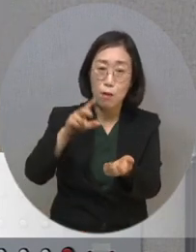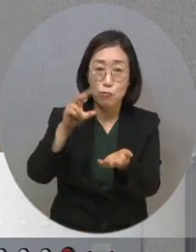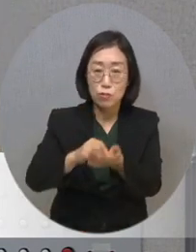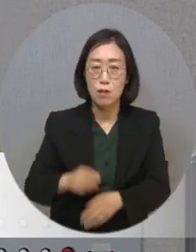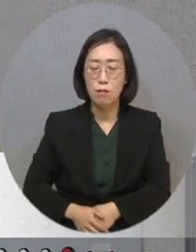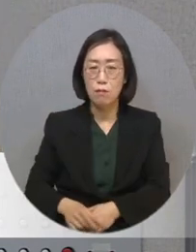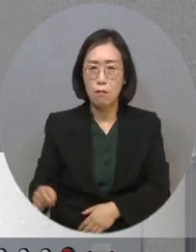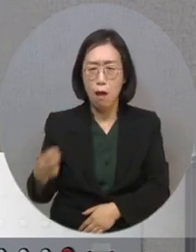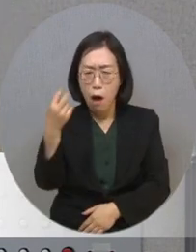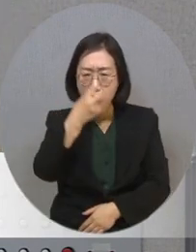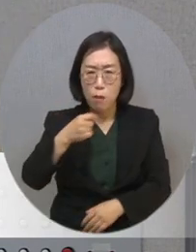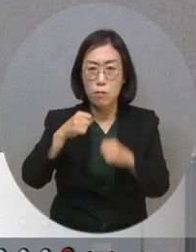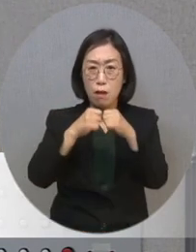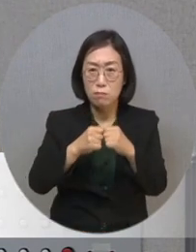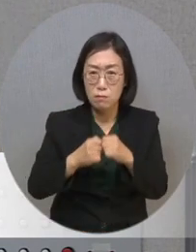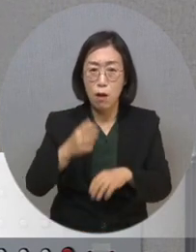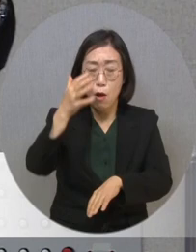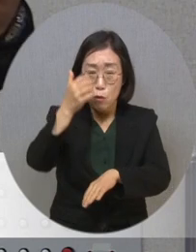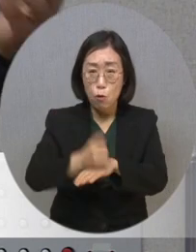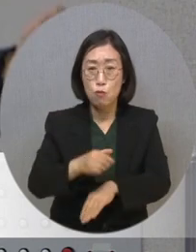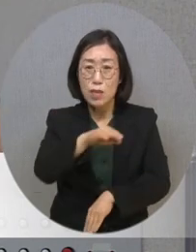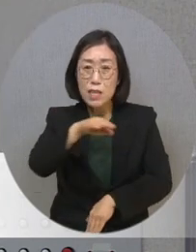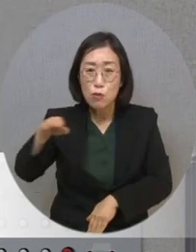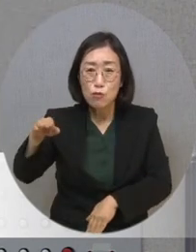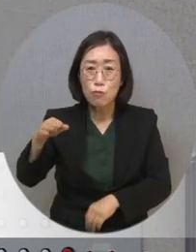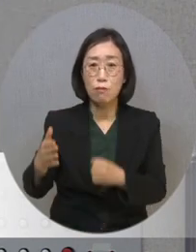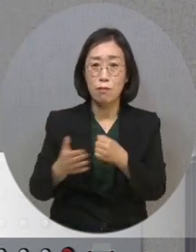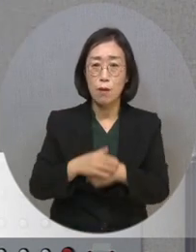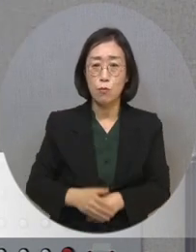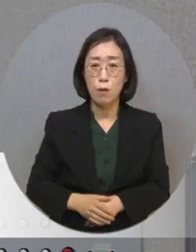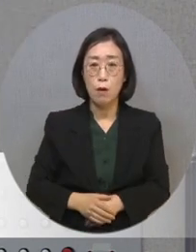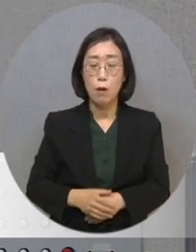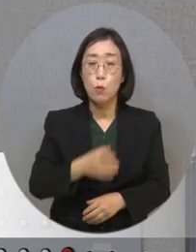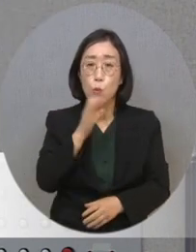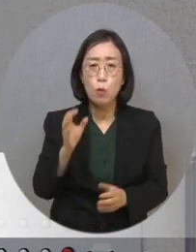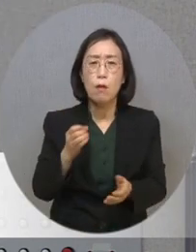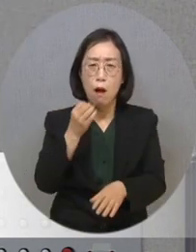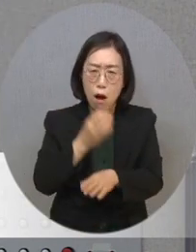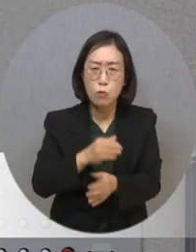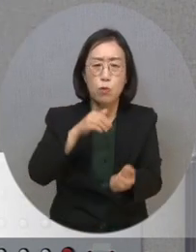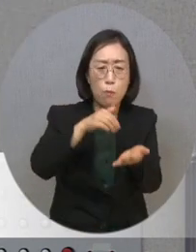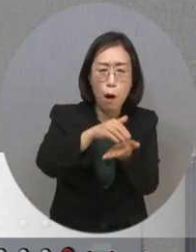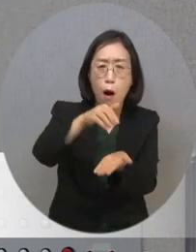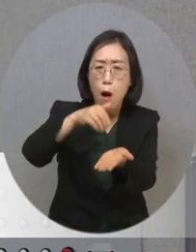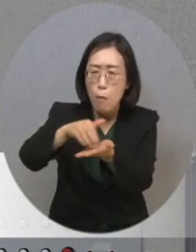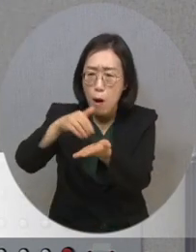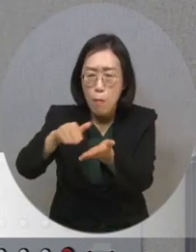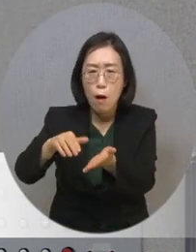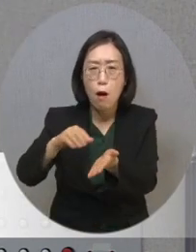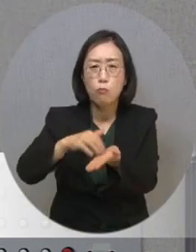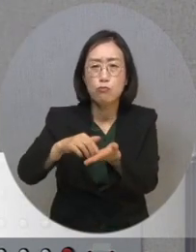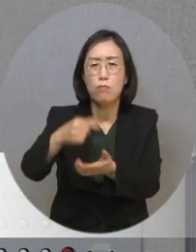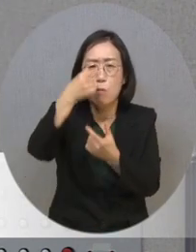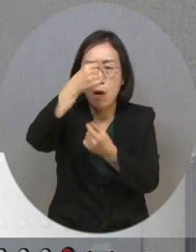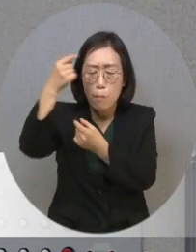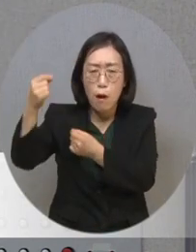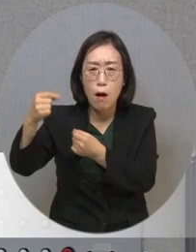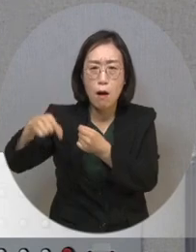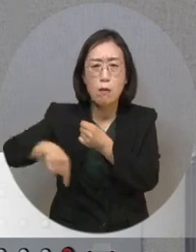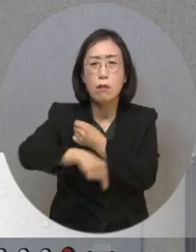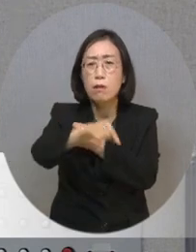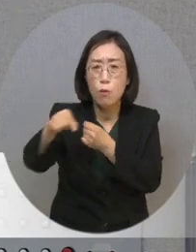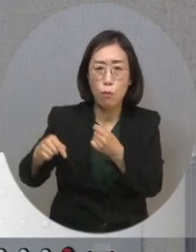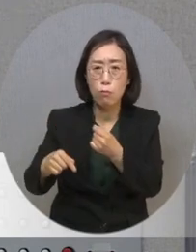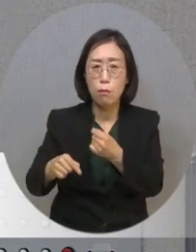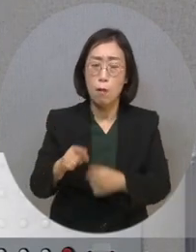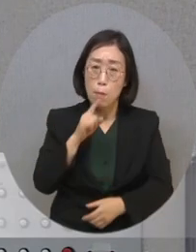우리는 그 감산 때문에 그 기준을 맞추기 위해서 어르신을 내보내갖고 그 숫자를 맞추고 있는 겁니다. 이런 서비스 제도가